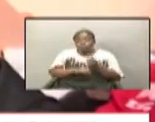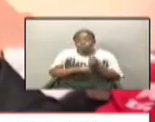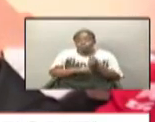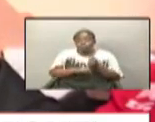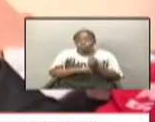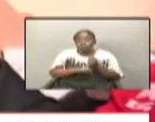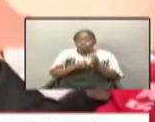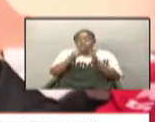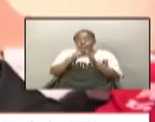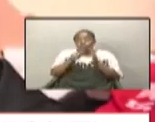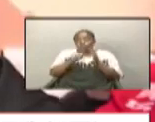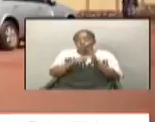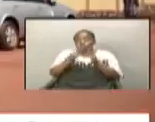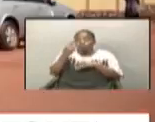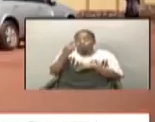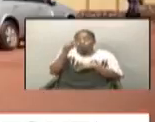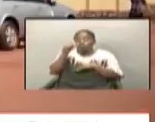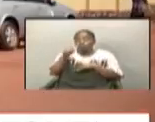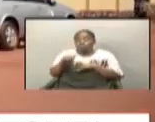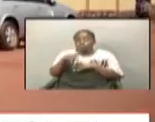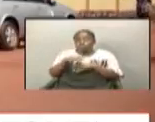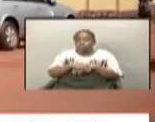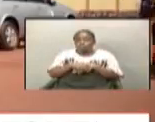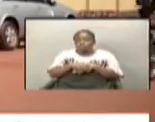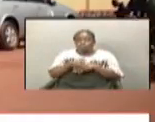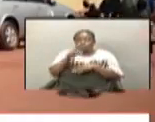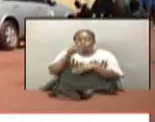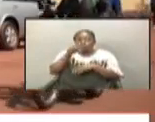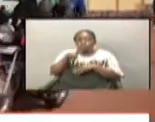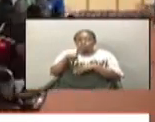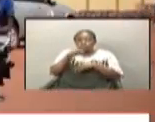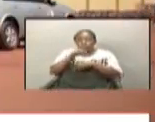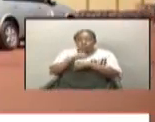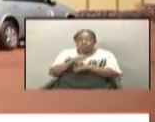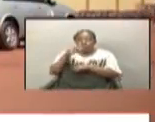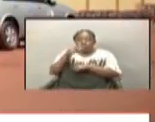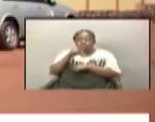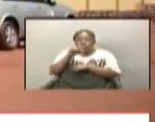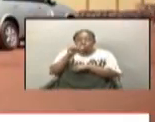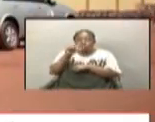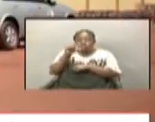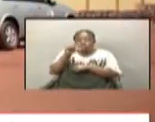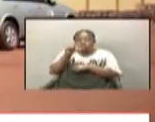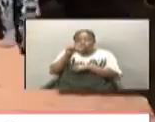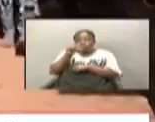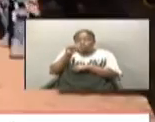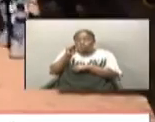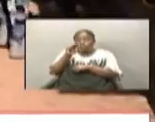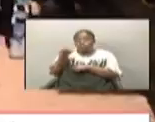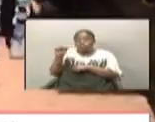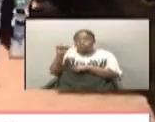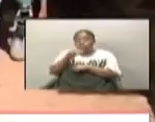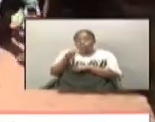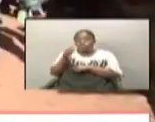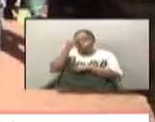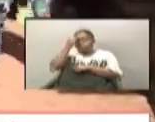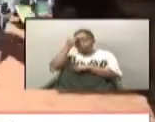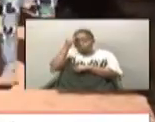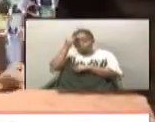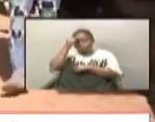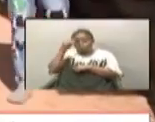points 17 ly'okusomya lugoba haye erisangibwe nabiro mudisiti wakisa abayizi abantu lebigizi